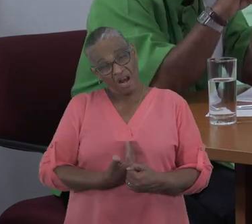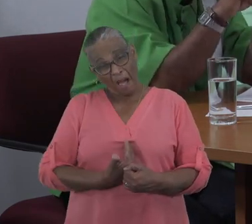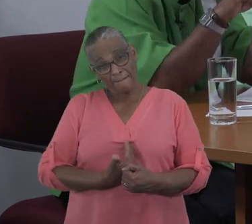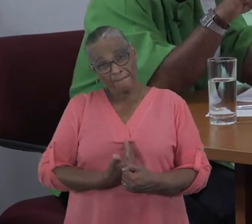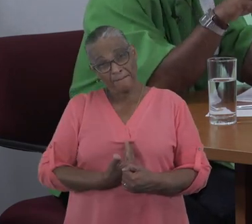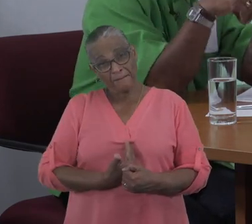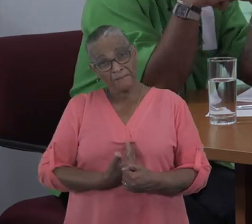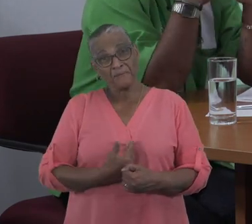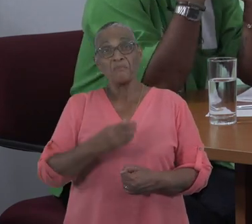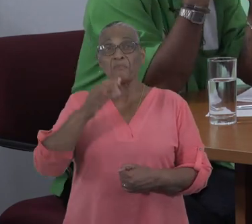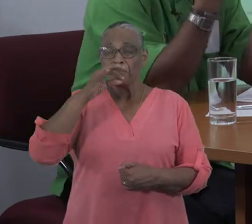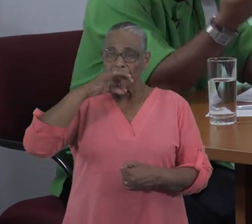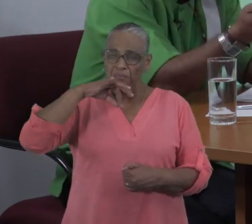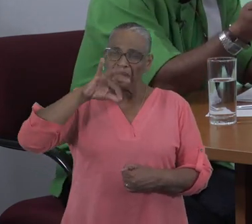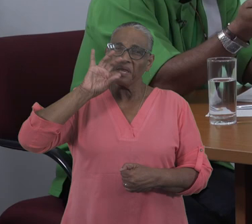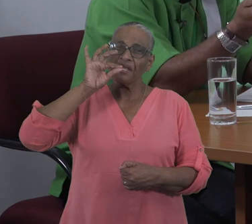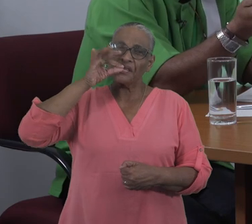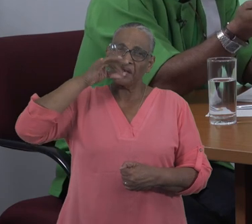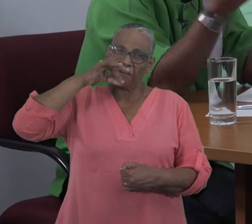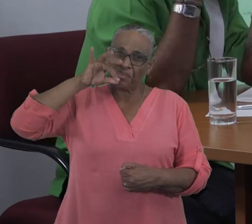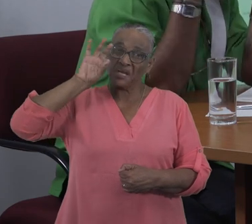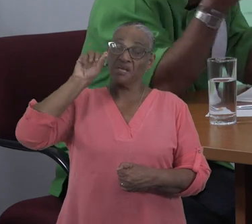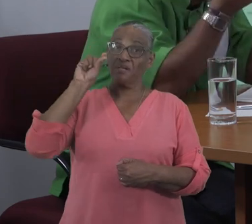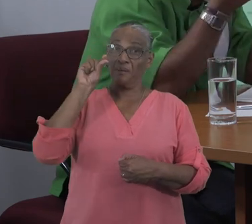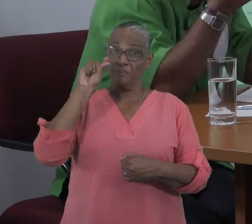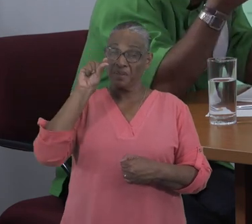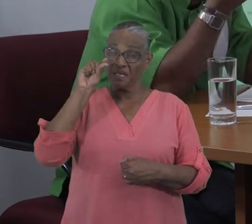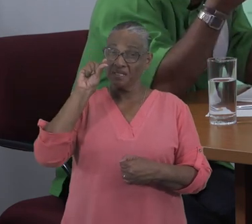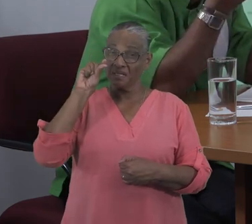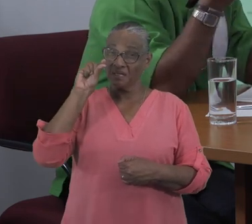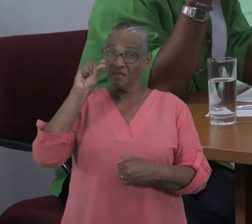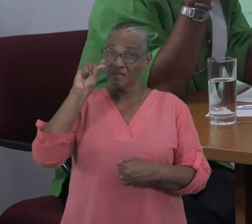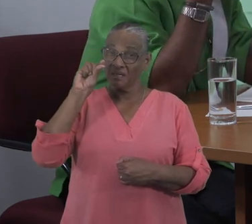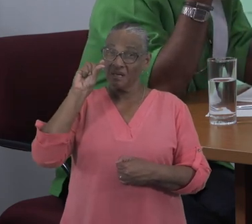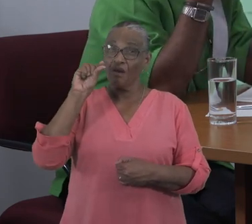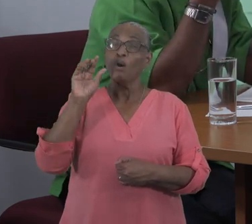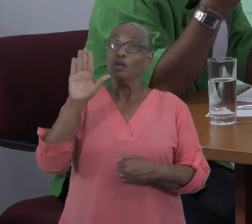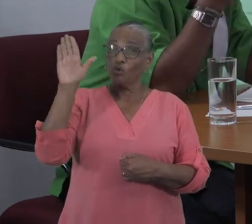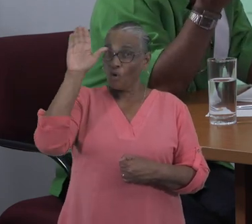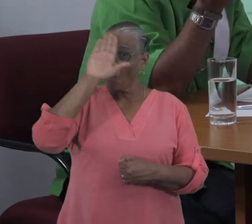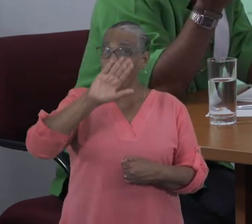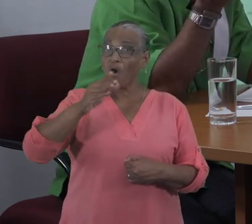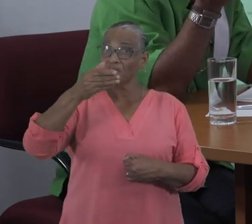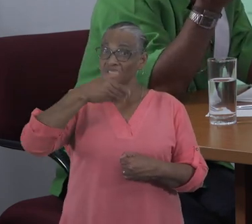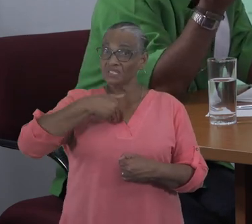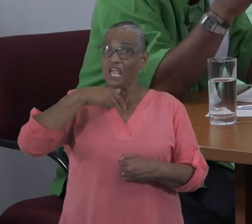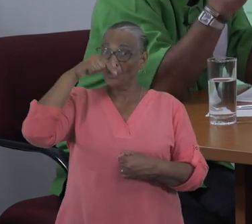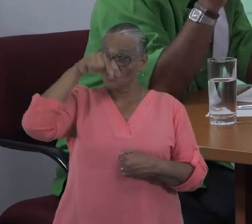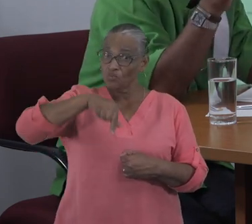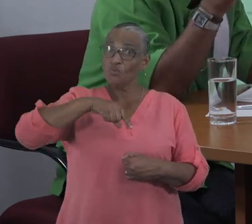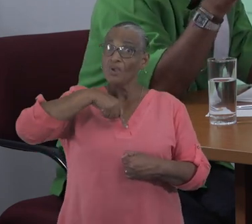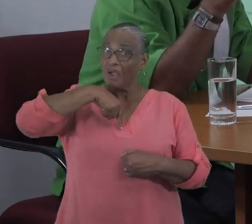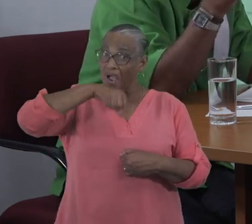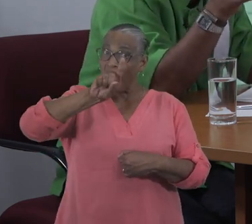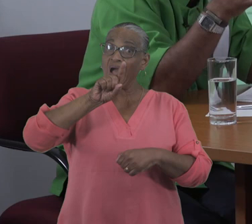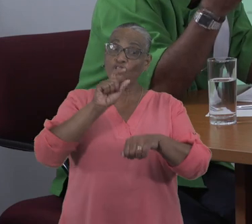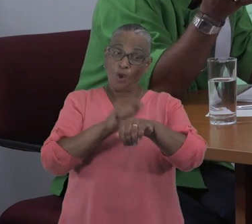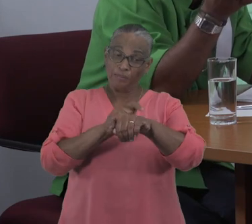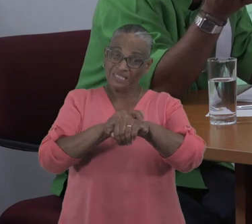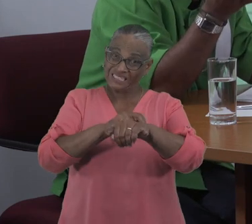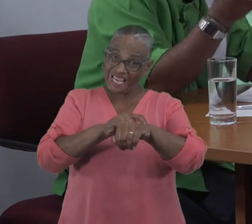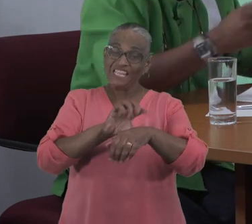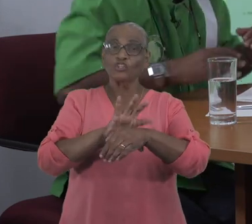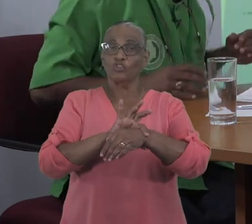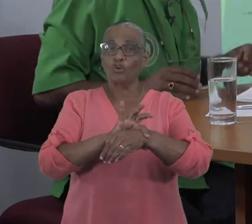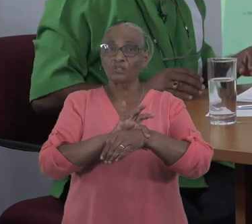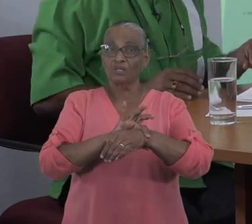beroerte, ik kan herstel maar vast naar een signaal de magie. Want dan ga je een signaal aan een manier loog te weten. Sap zei